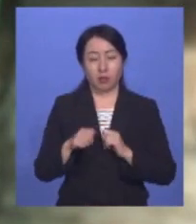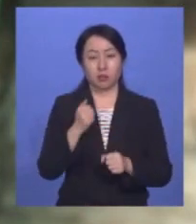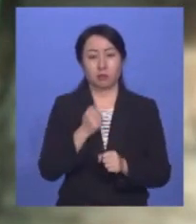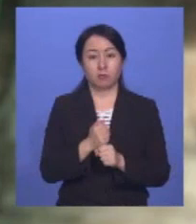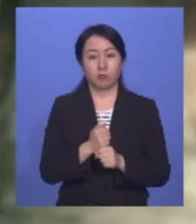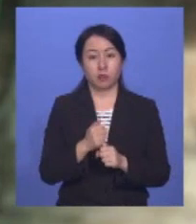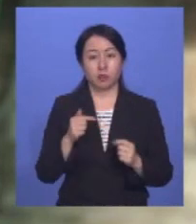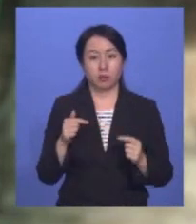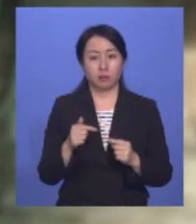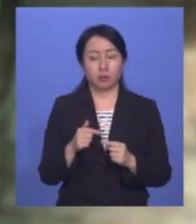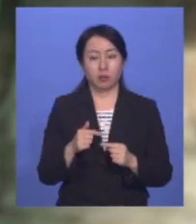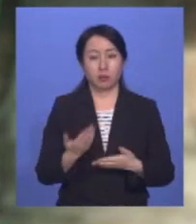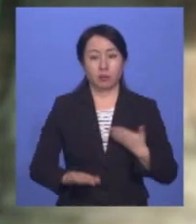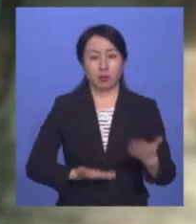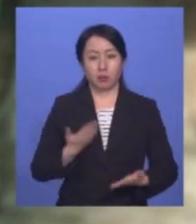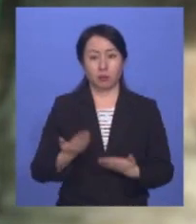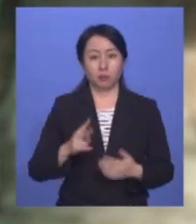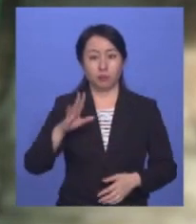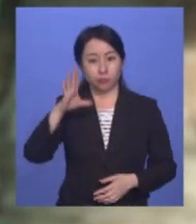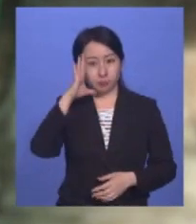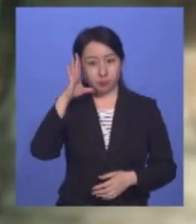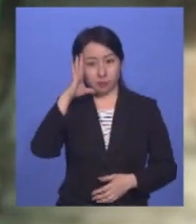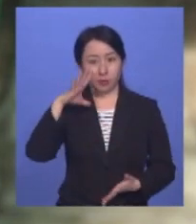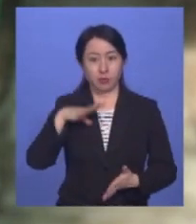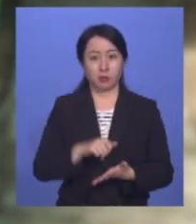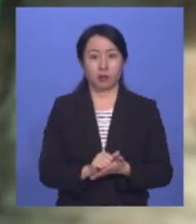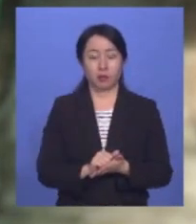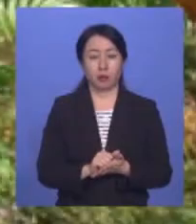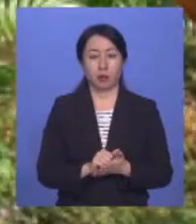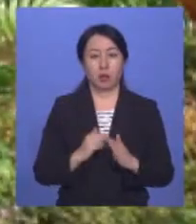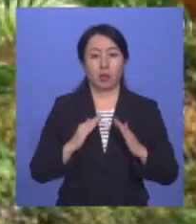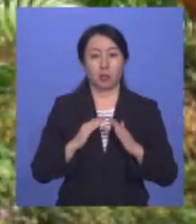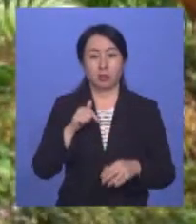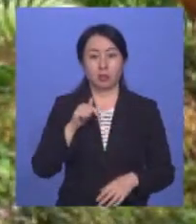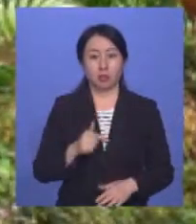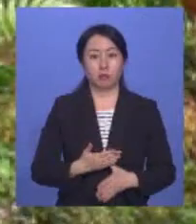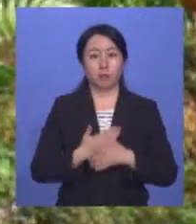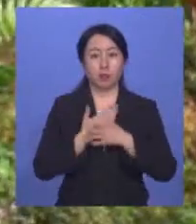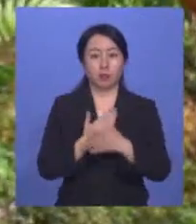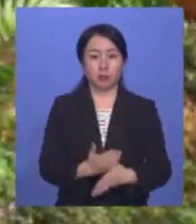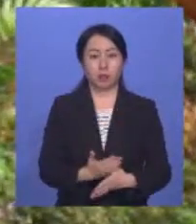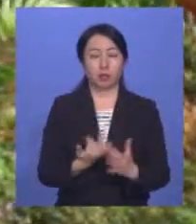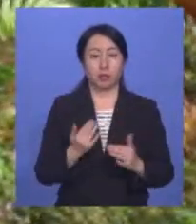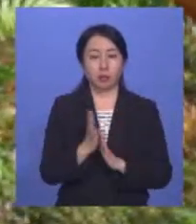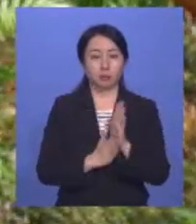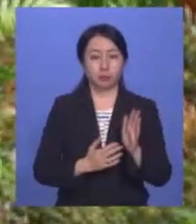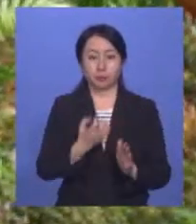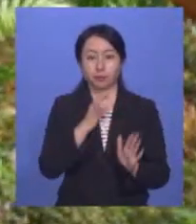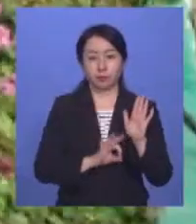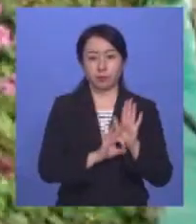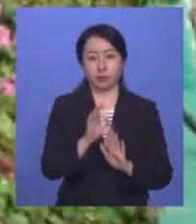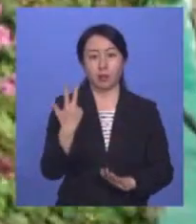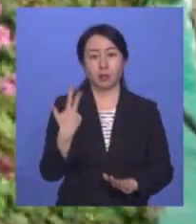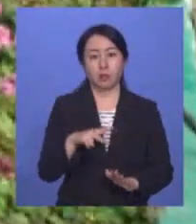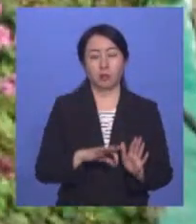вид. Потом мы приходим сюда во второй половине дня и занимаемся оранжереей. Здесь поддерживается оптимальная для растений температура –